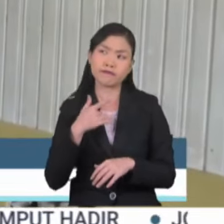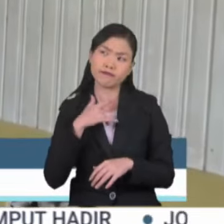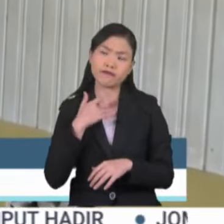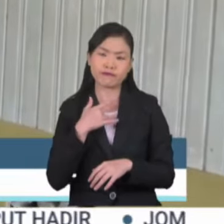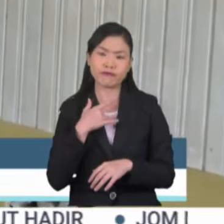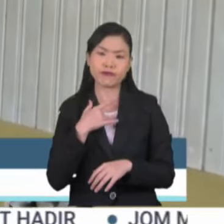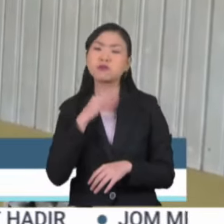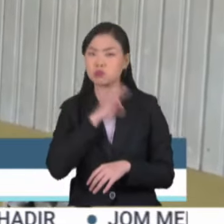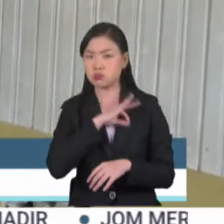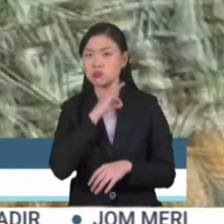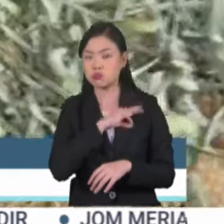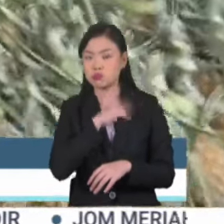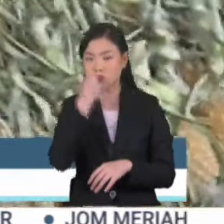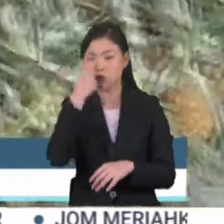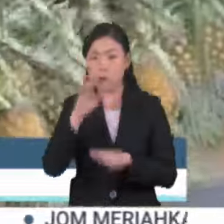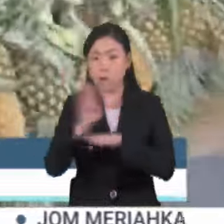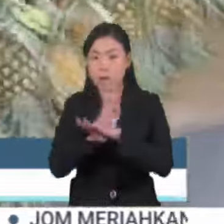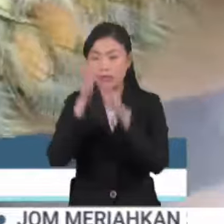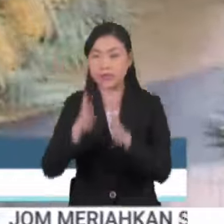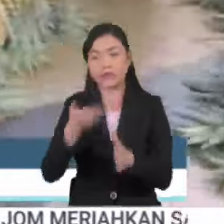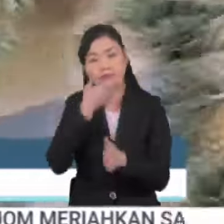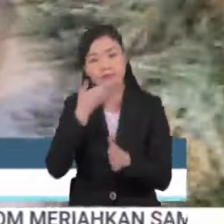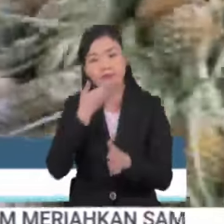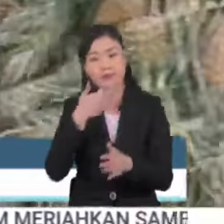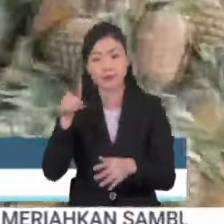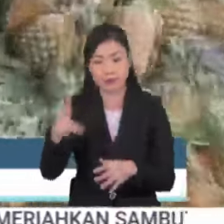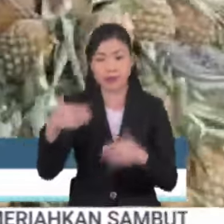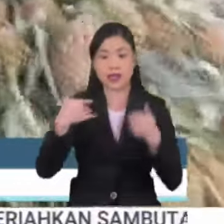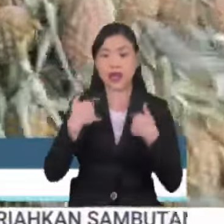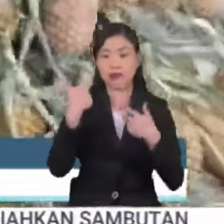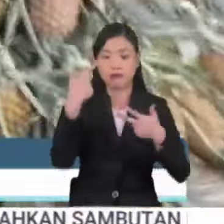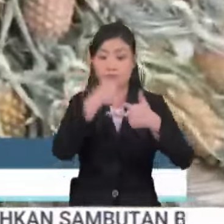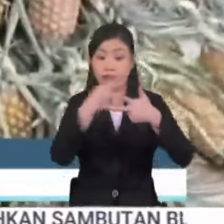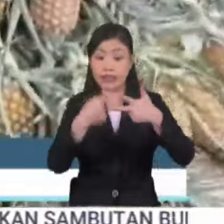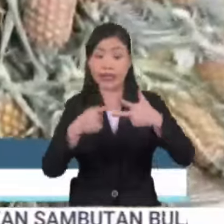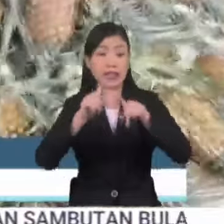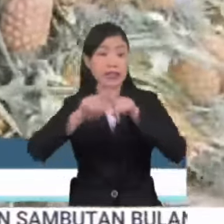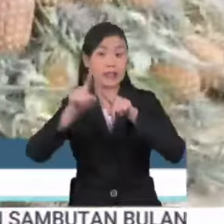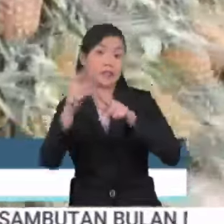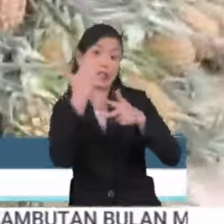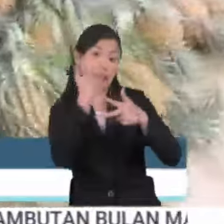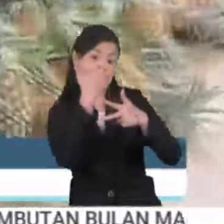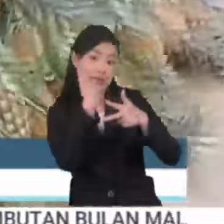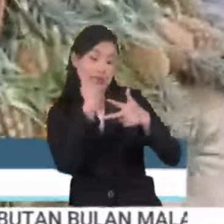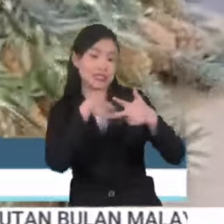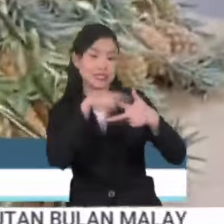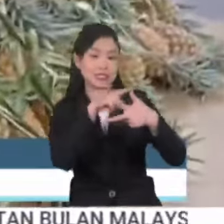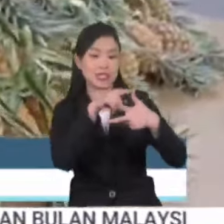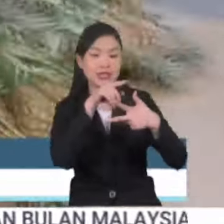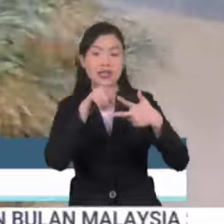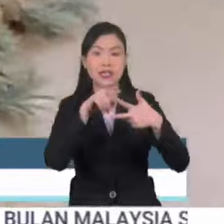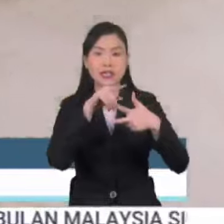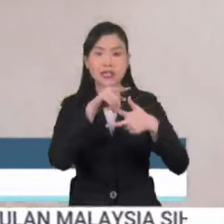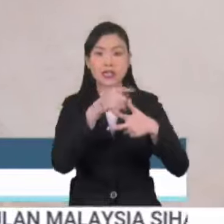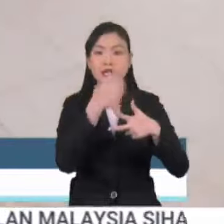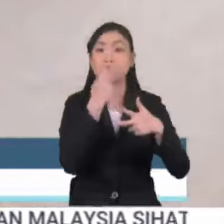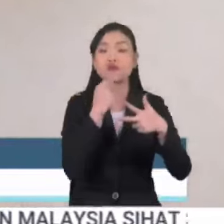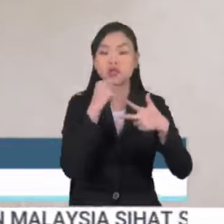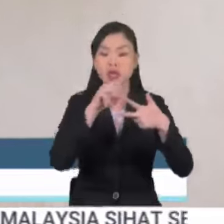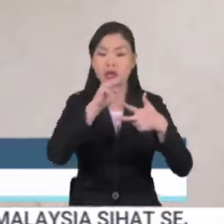saya sebagai usahawan muda lah. Beliau mengusahakan tiga varieti nanas iaitu nanas madu kaca, MD2 dan terkini